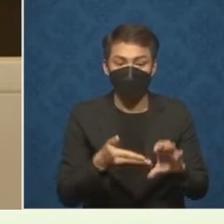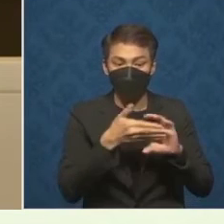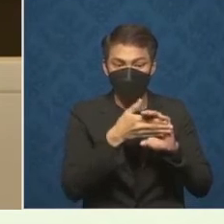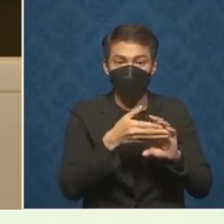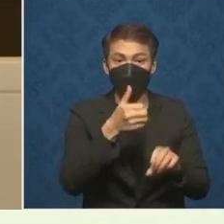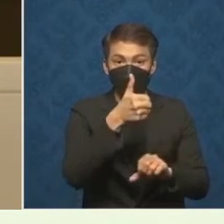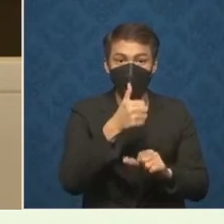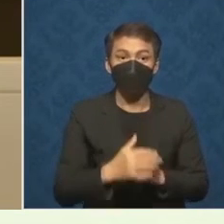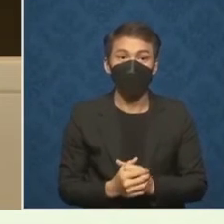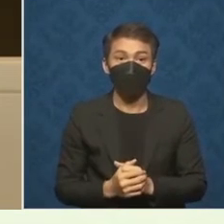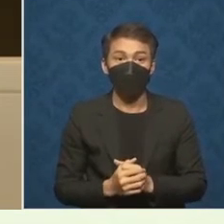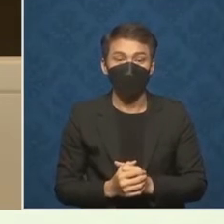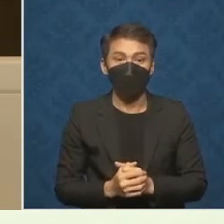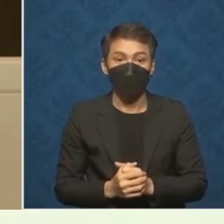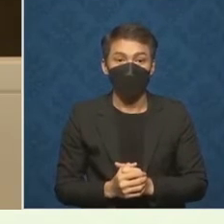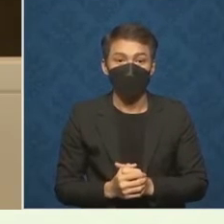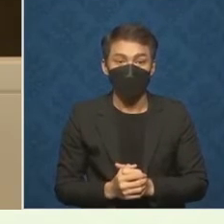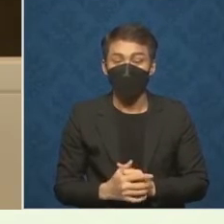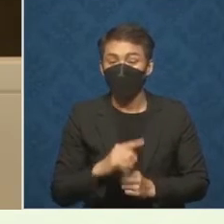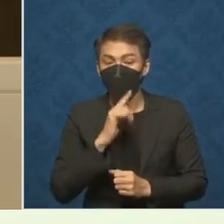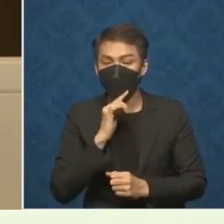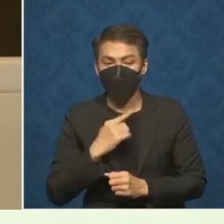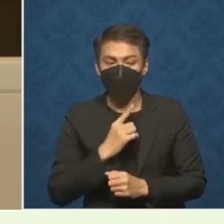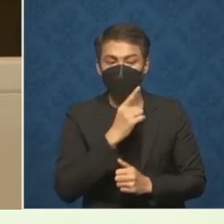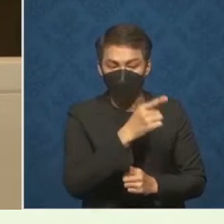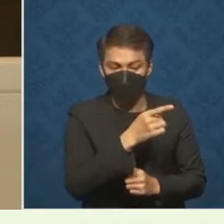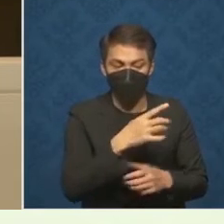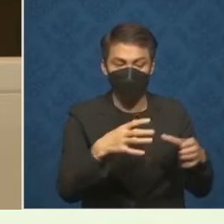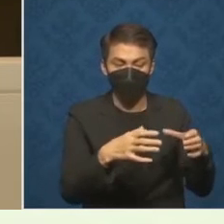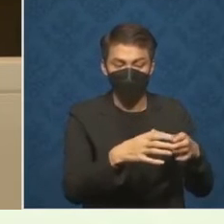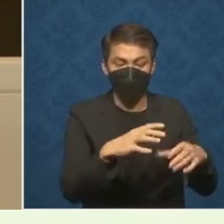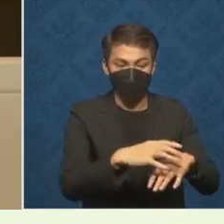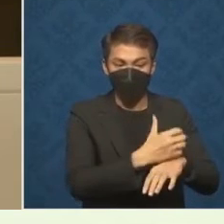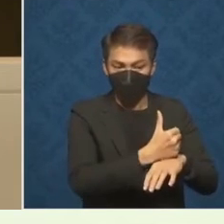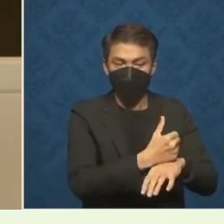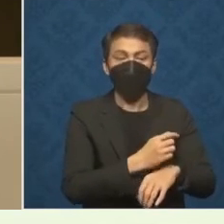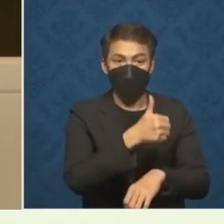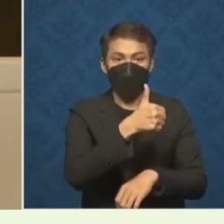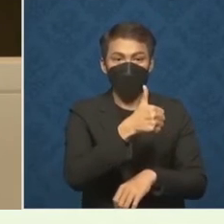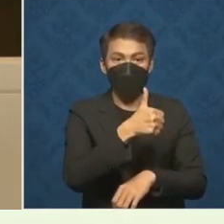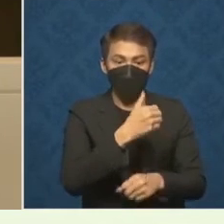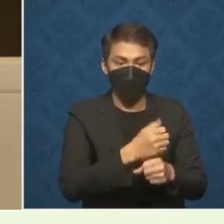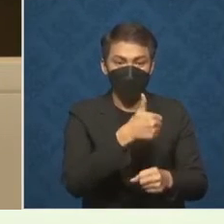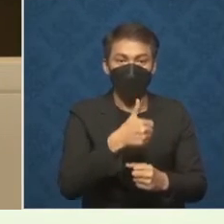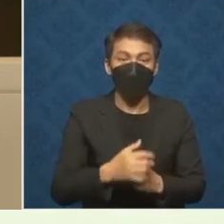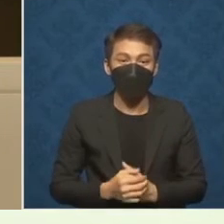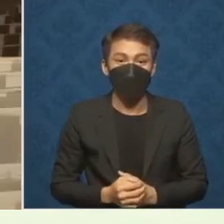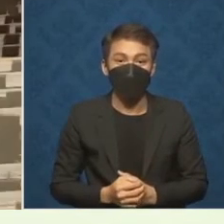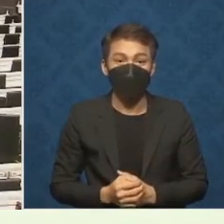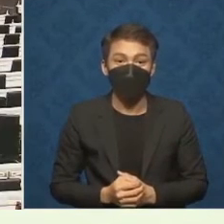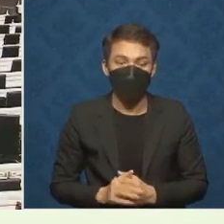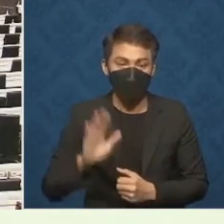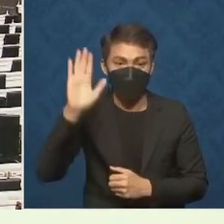ใดนะฮะพาดพิงพรรคการเมืองหรือพาดพิงผู้ใดเนี่ยมีสิทธิ์ครับครับเชิญครับ ขออนุญาตครับท่านประธานที่เคาร